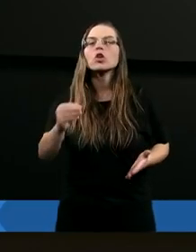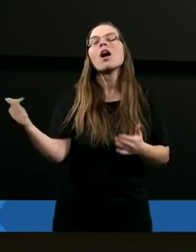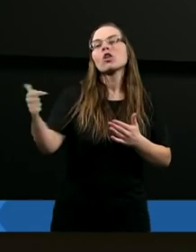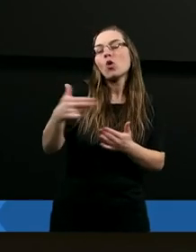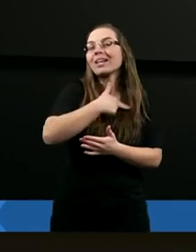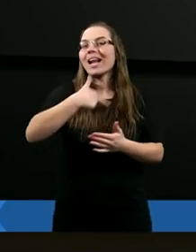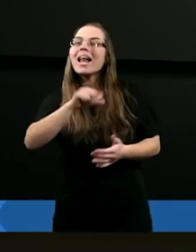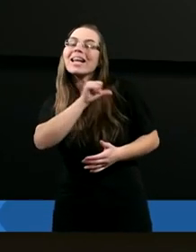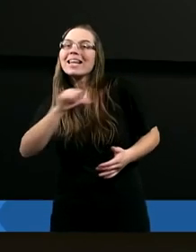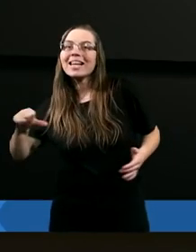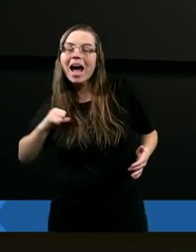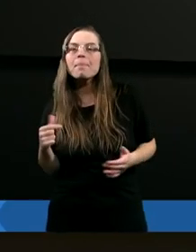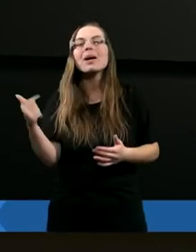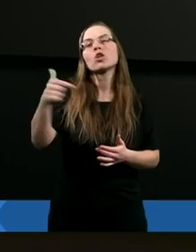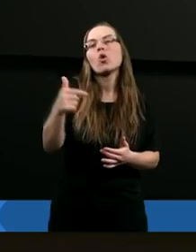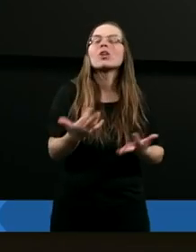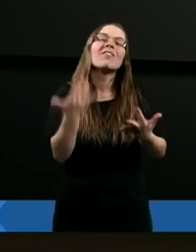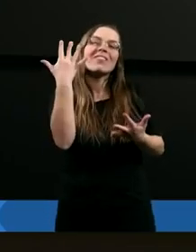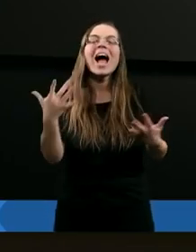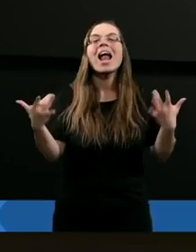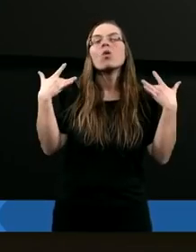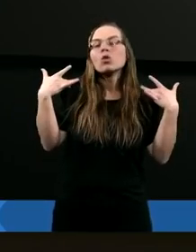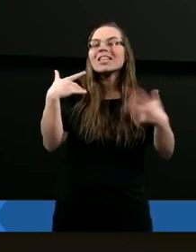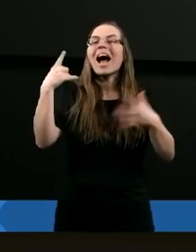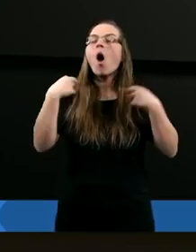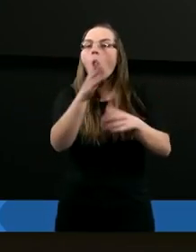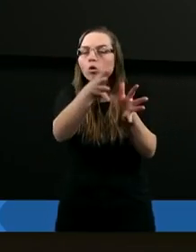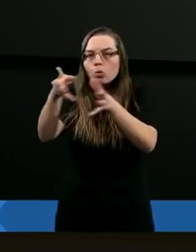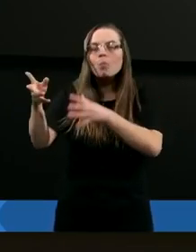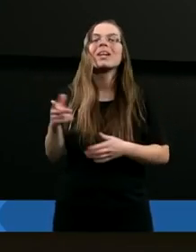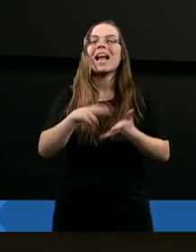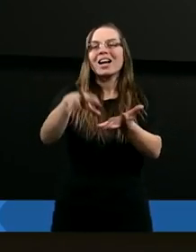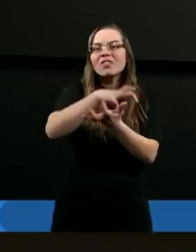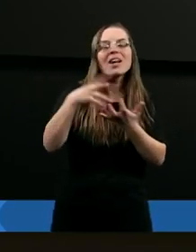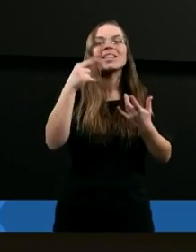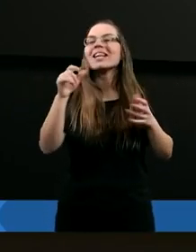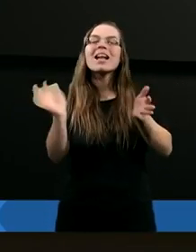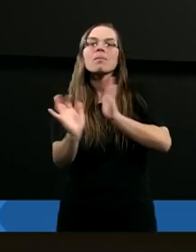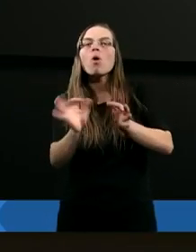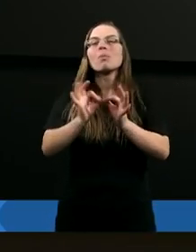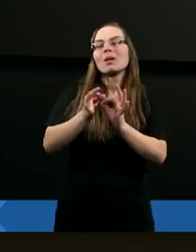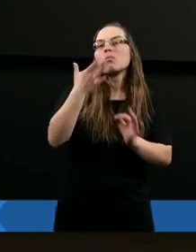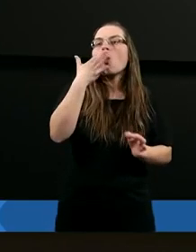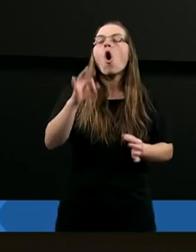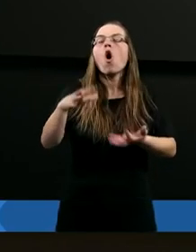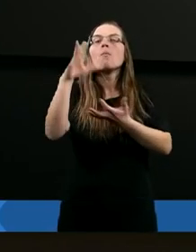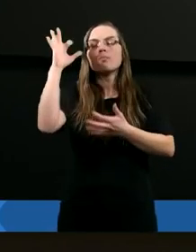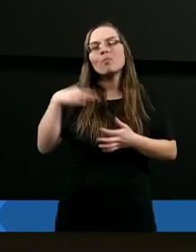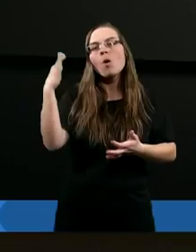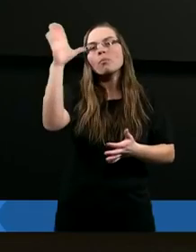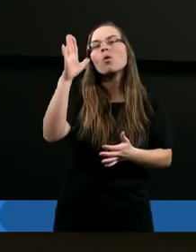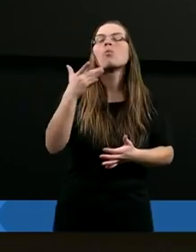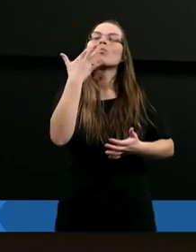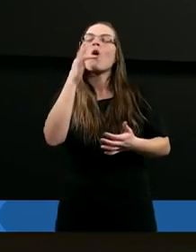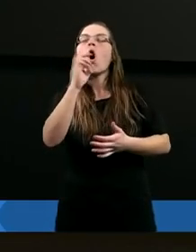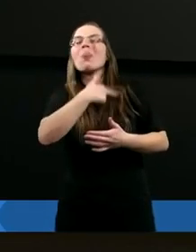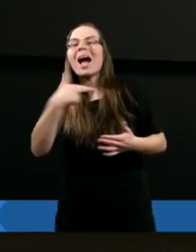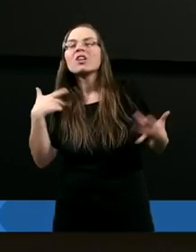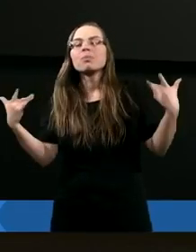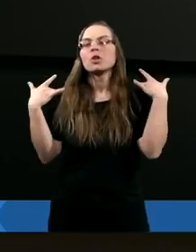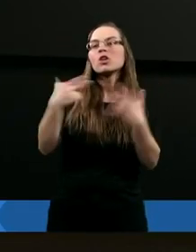Dotyczy nas samych, dotyczy życia wielu osób na tym świecie. Nie sposób, gdy mówimy o Panu Bogu, nie mówić o naszym życiu, nie mówić o